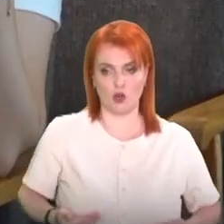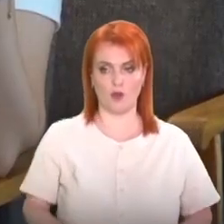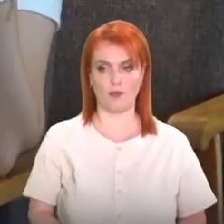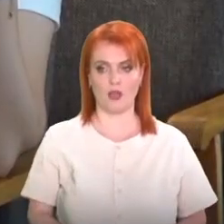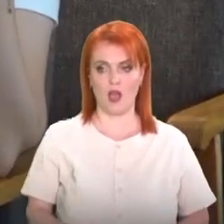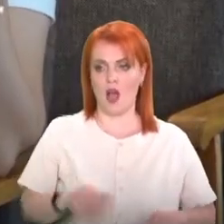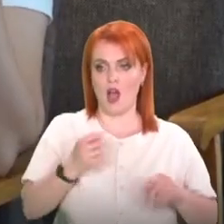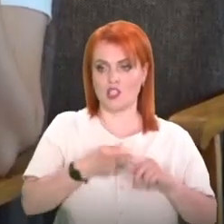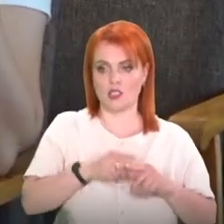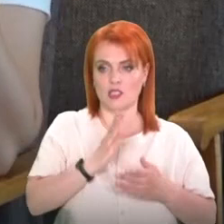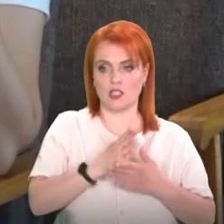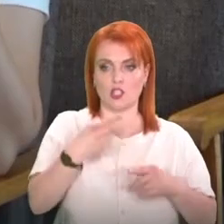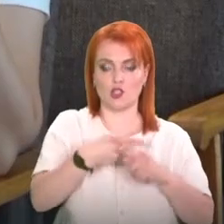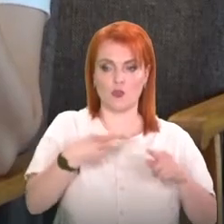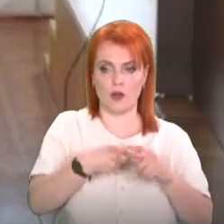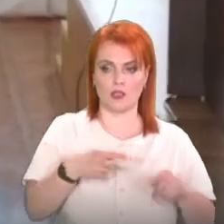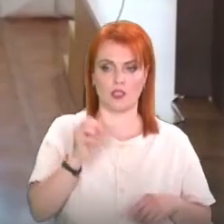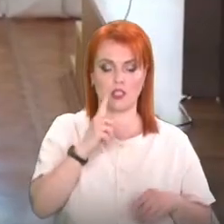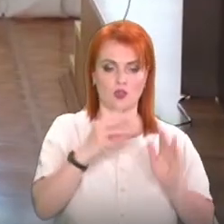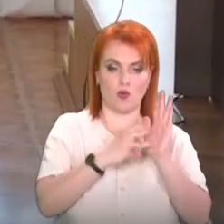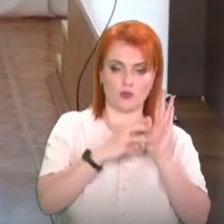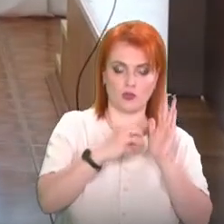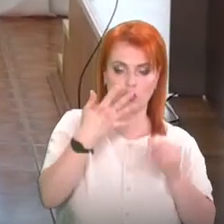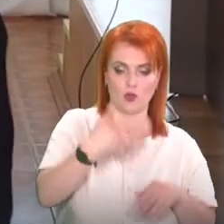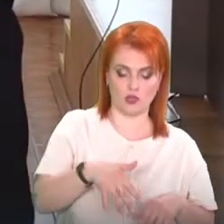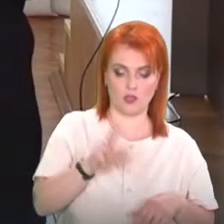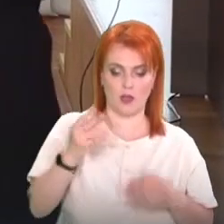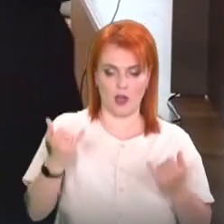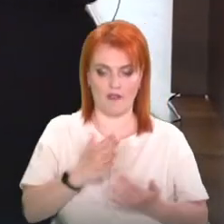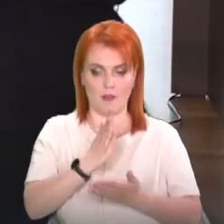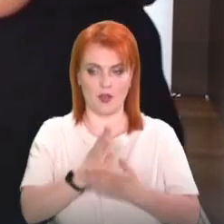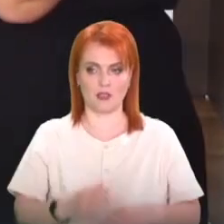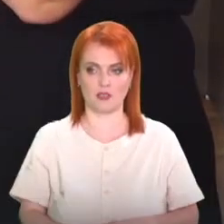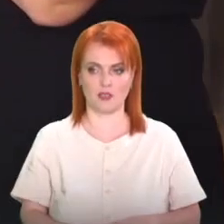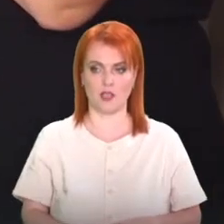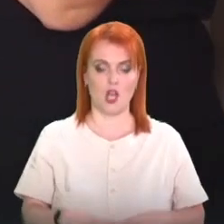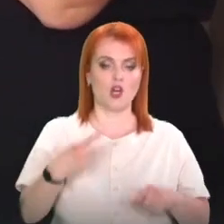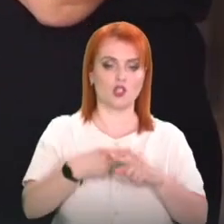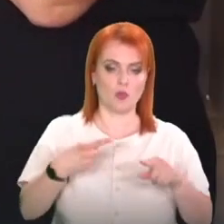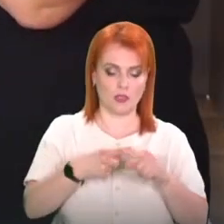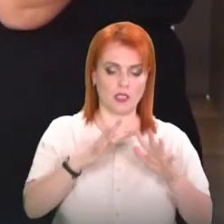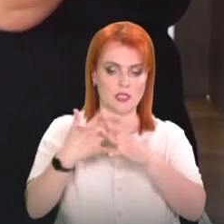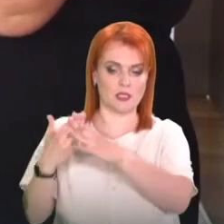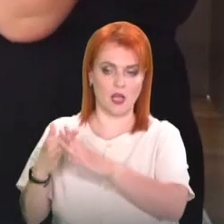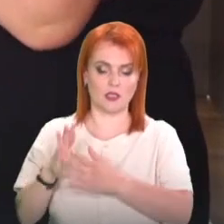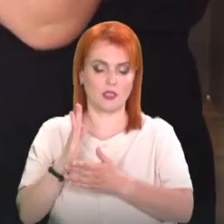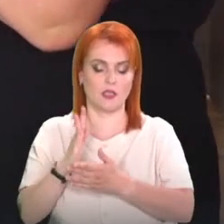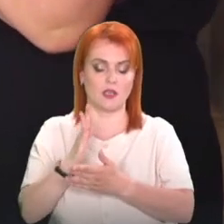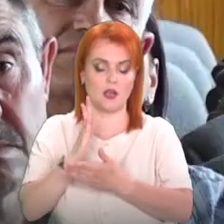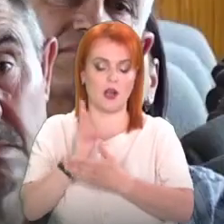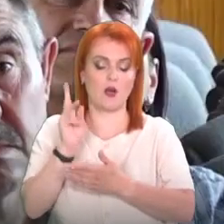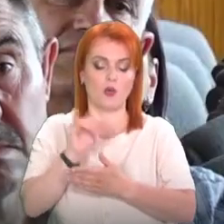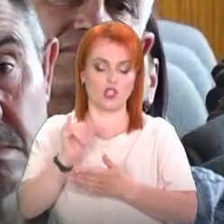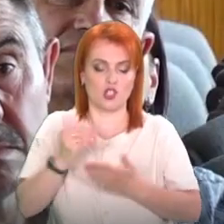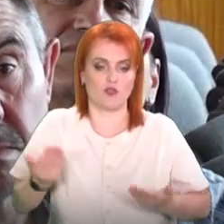jumătate din 890 de localități care avem noi astăzi, practic jumătate din localități au mai puțin decât 2000 de